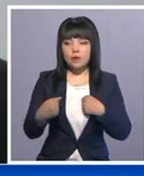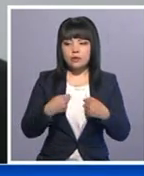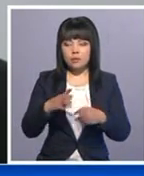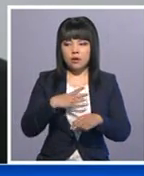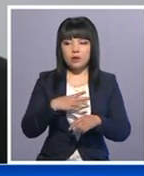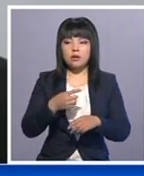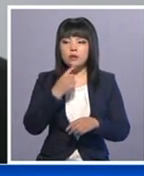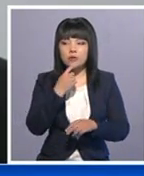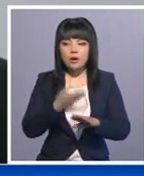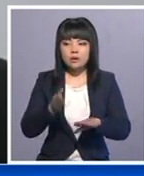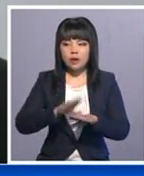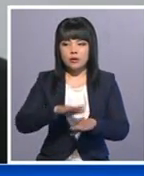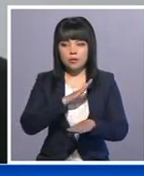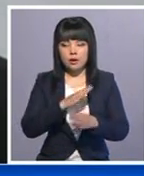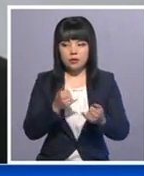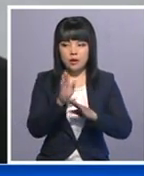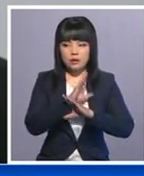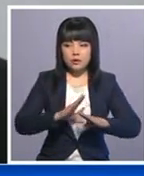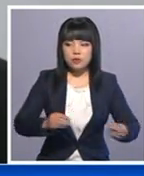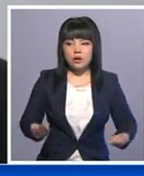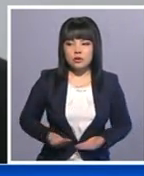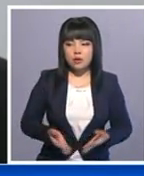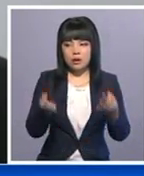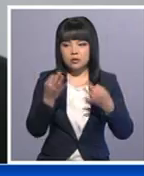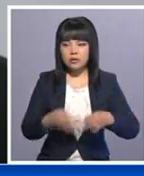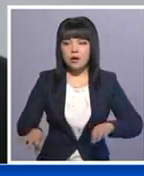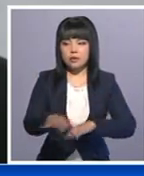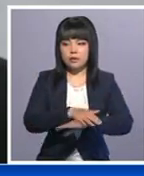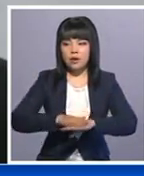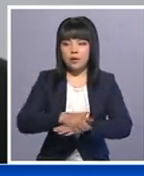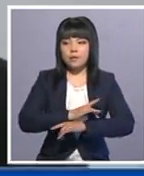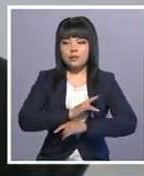Тіштік артық. Халқы пандемізге бәрі тіштік берсін. Мереке берсін.